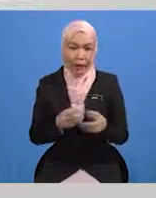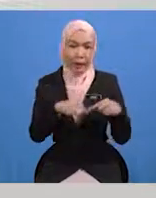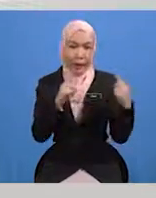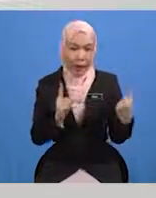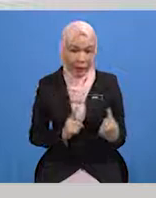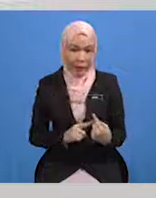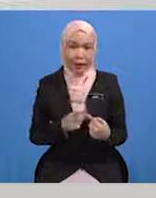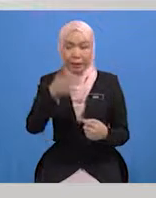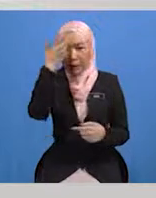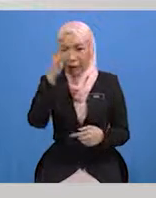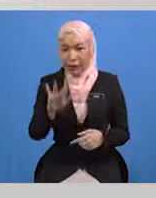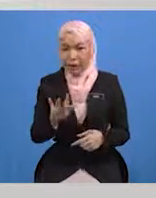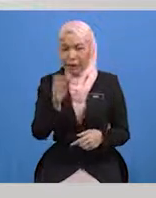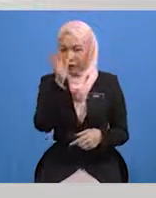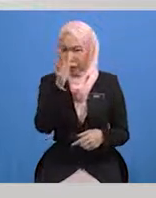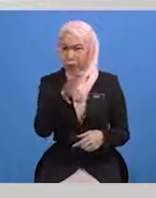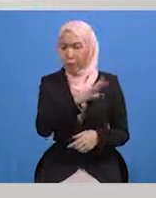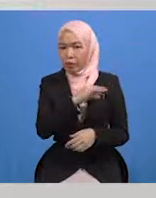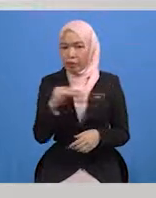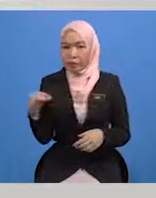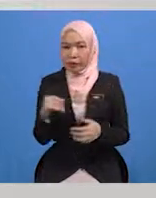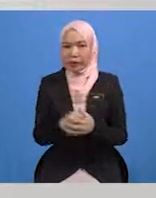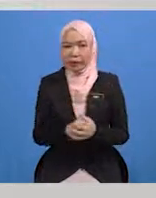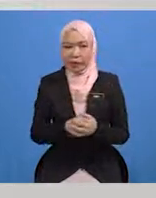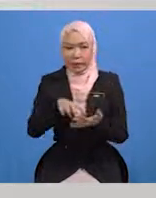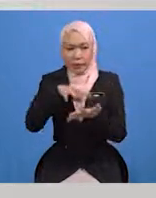sombong dan kedekut.